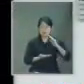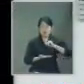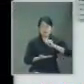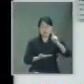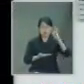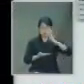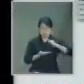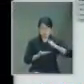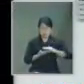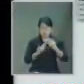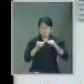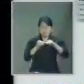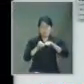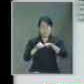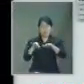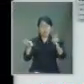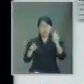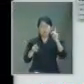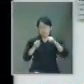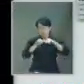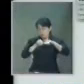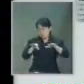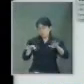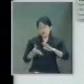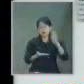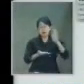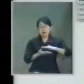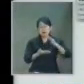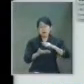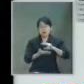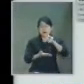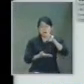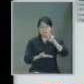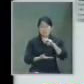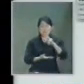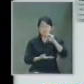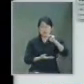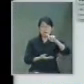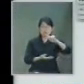ครับลงหนังสือพิมพ์มติชนลงวันที่4มีนา